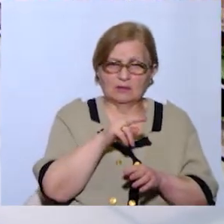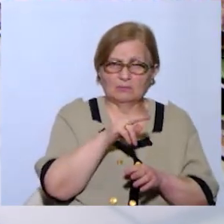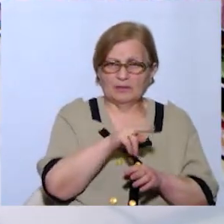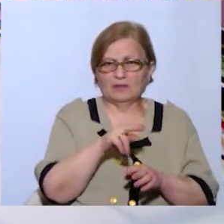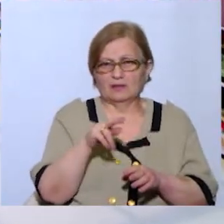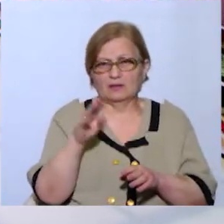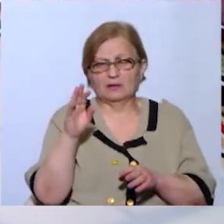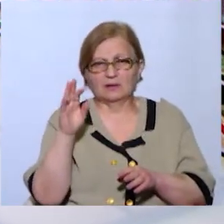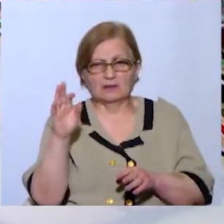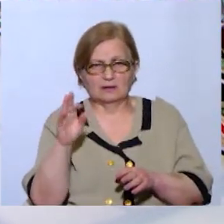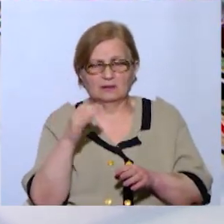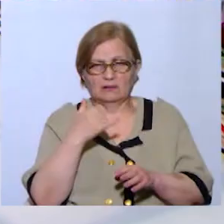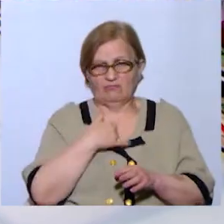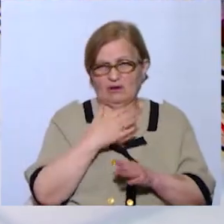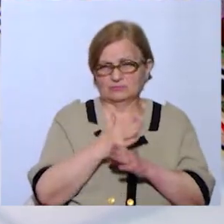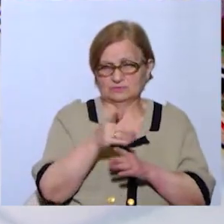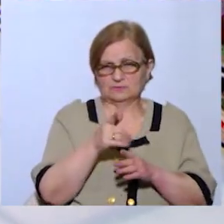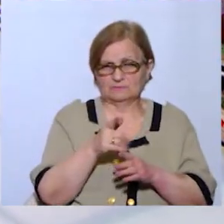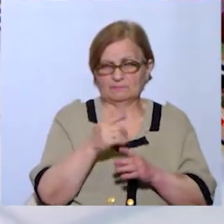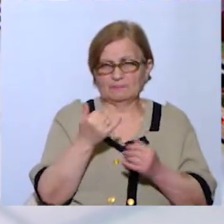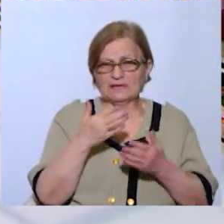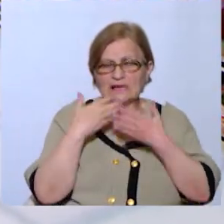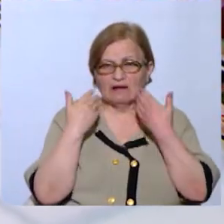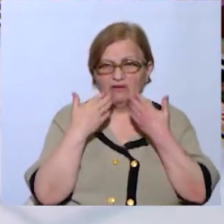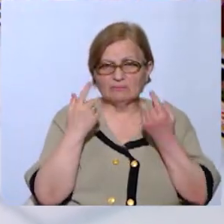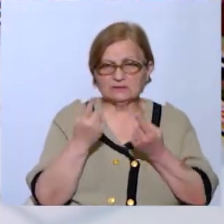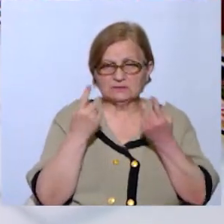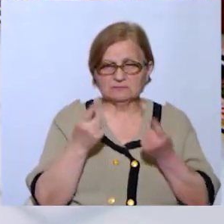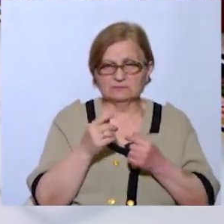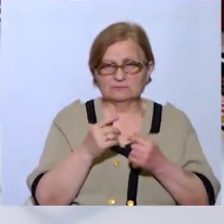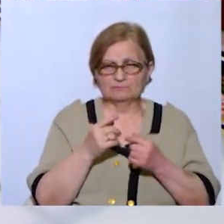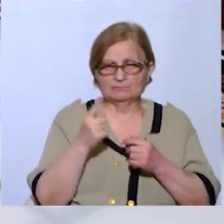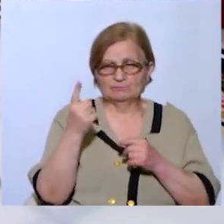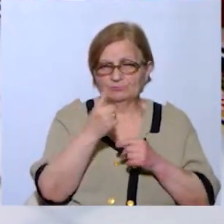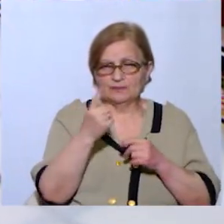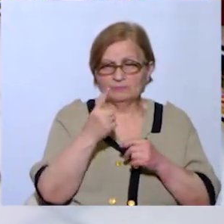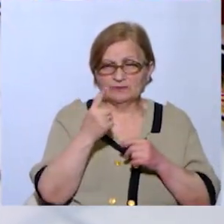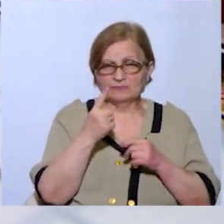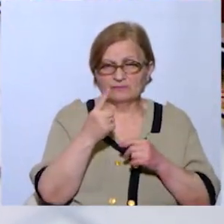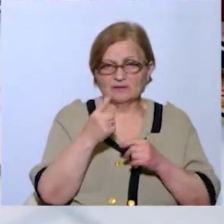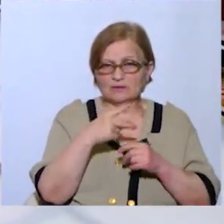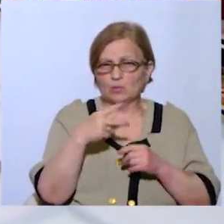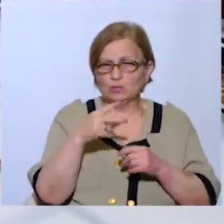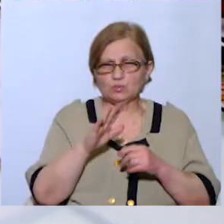პირობის მქონე პედაკუ აქვს. მოდი გავამარტივოთ ეს პირველი უტოლობის